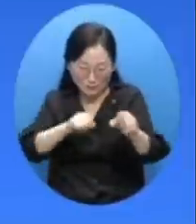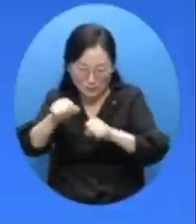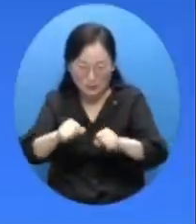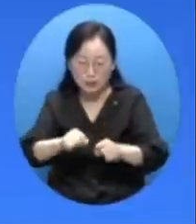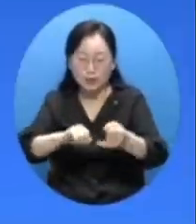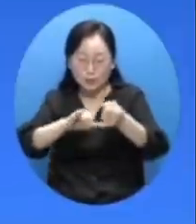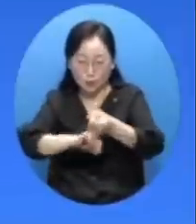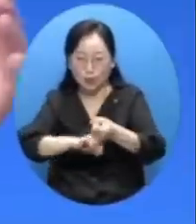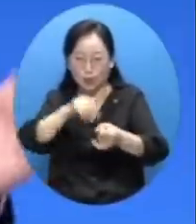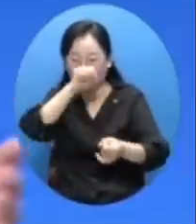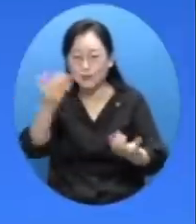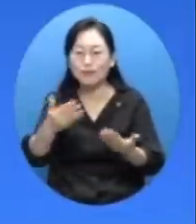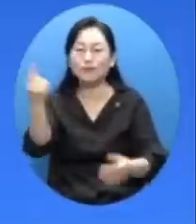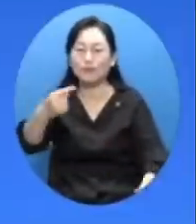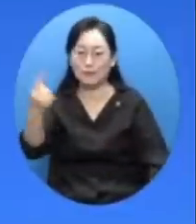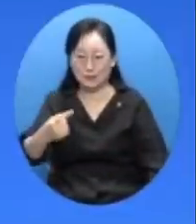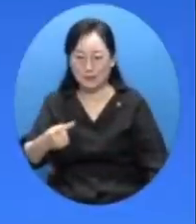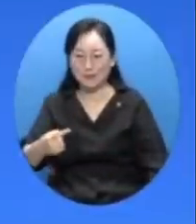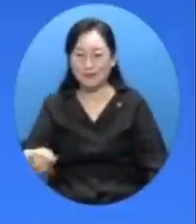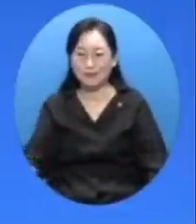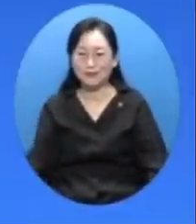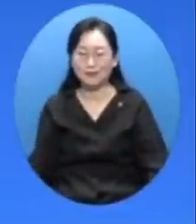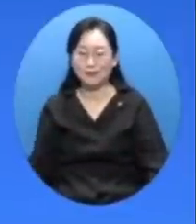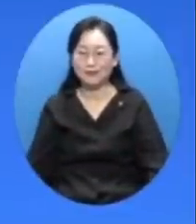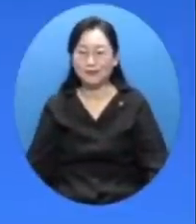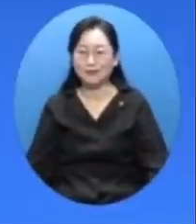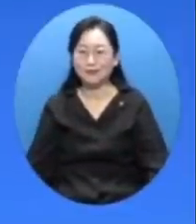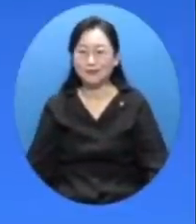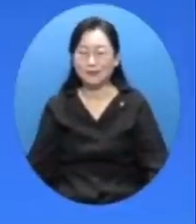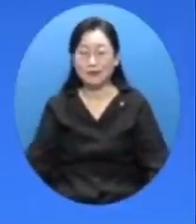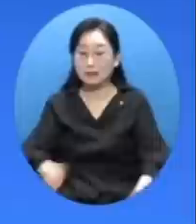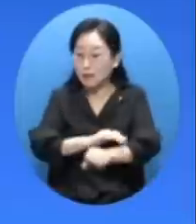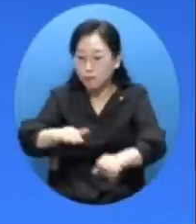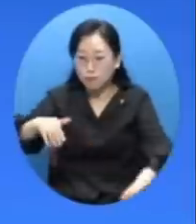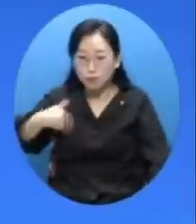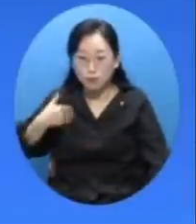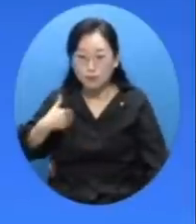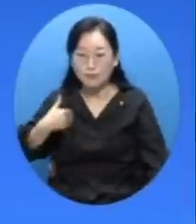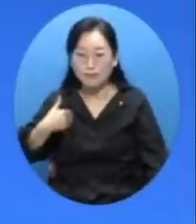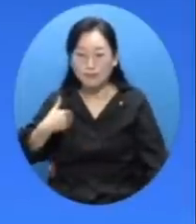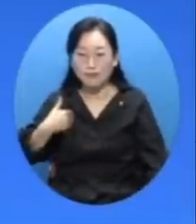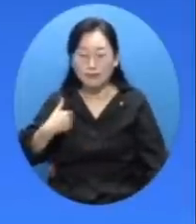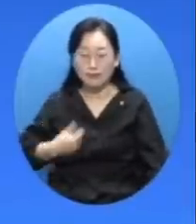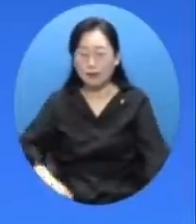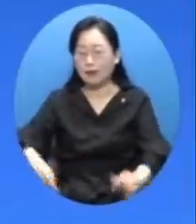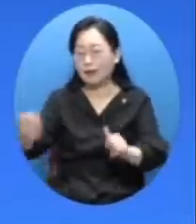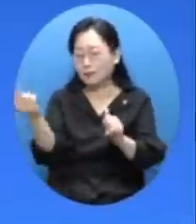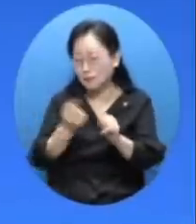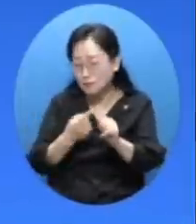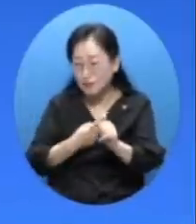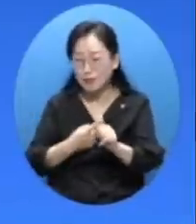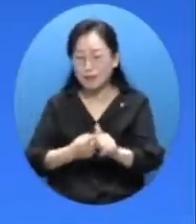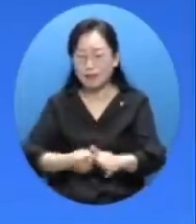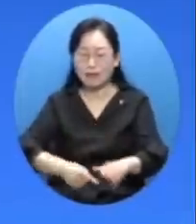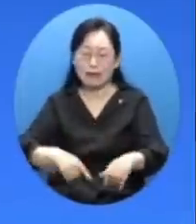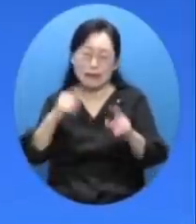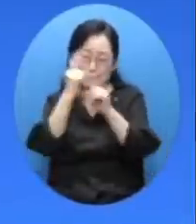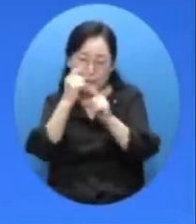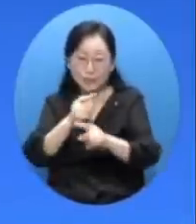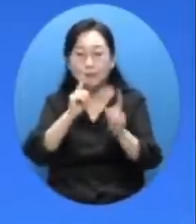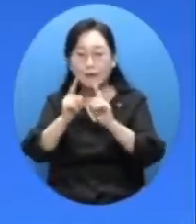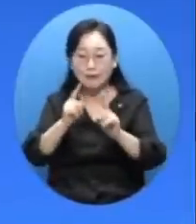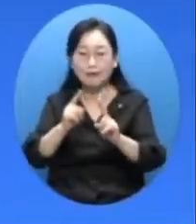일어납니다. 그것을 잘 모르고 비판하고 부정적으로 말하고